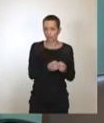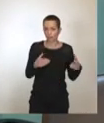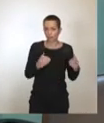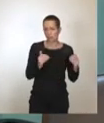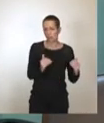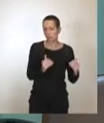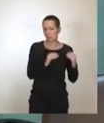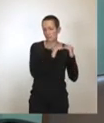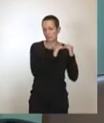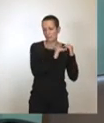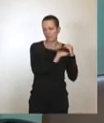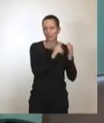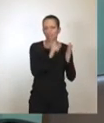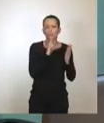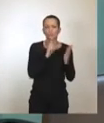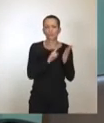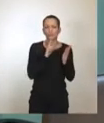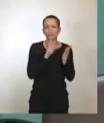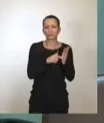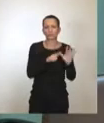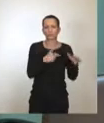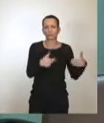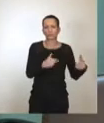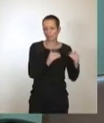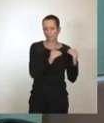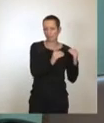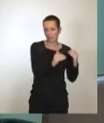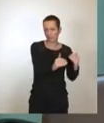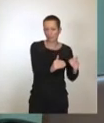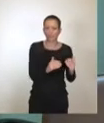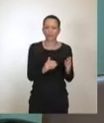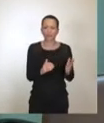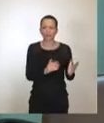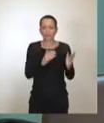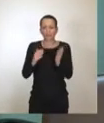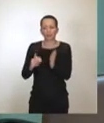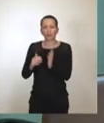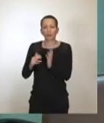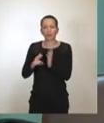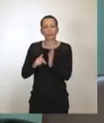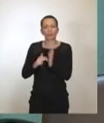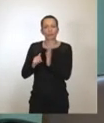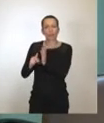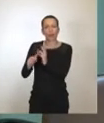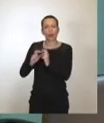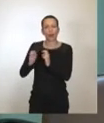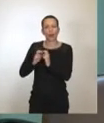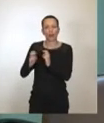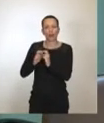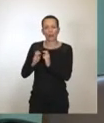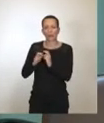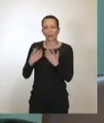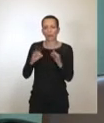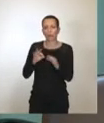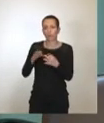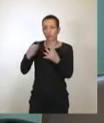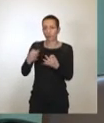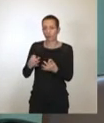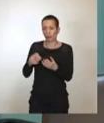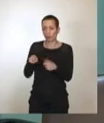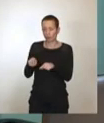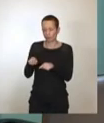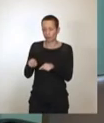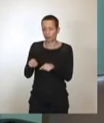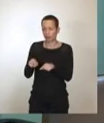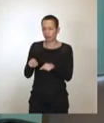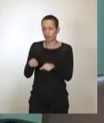stagnation depuis 2017. À noter que les contractuels, qui représentent 10% de l'effectif, sont occupés